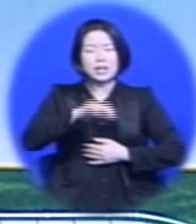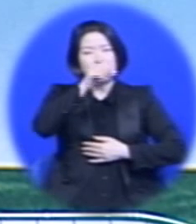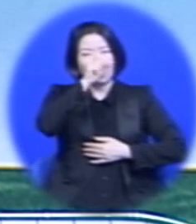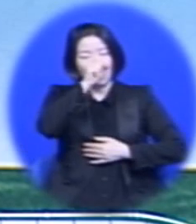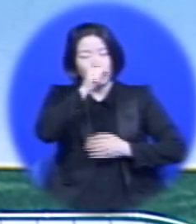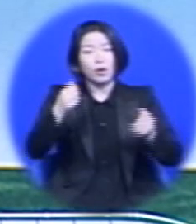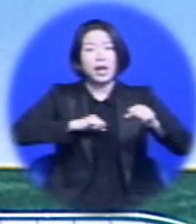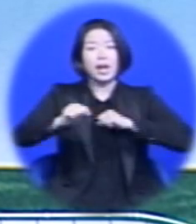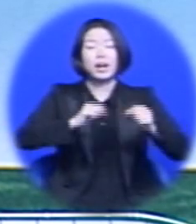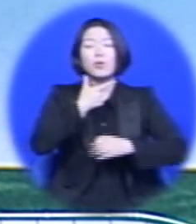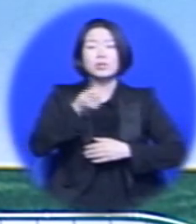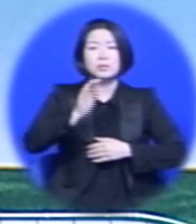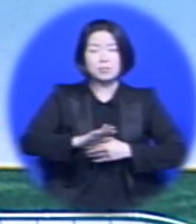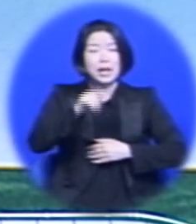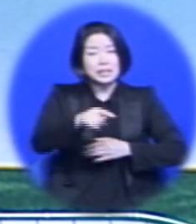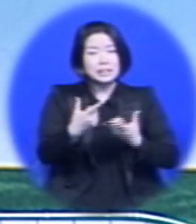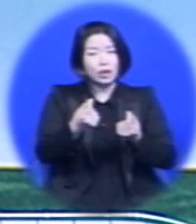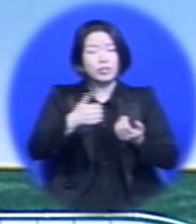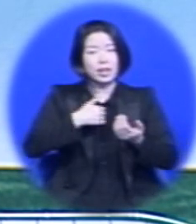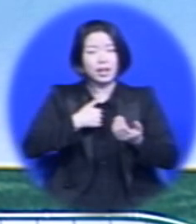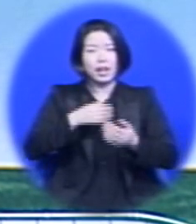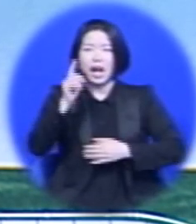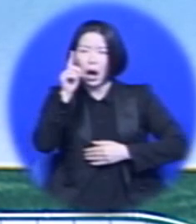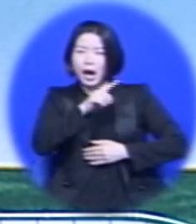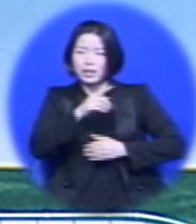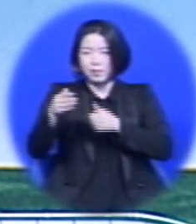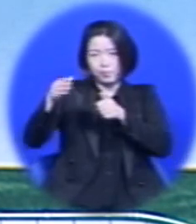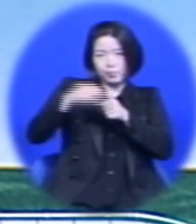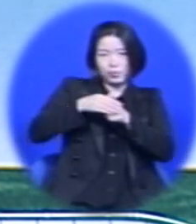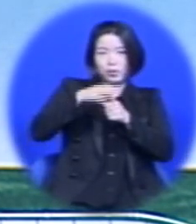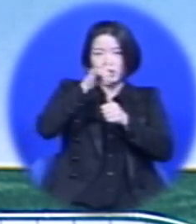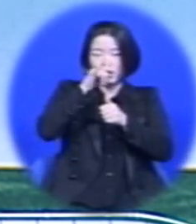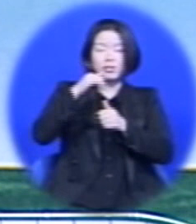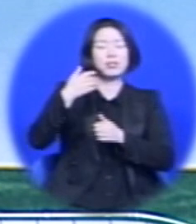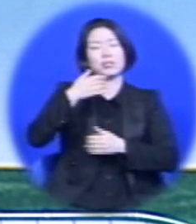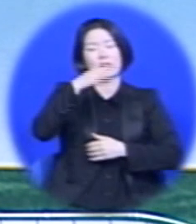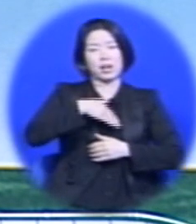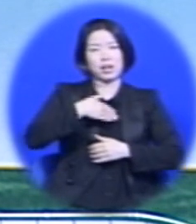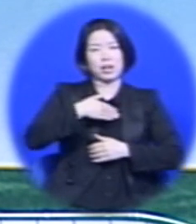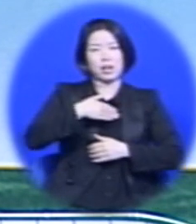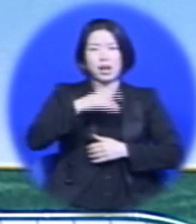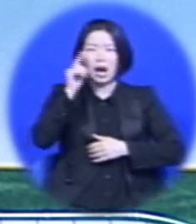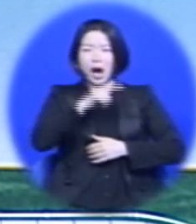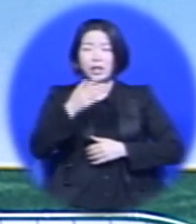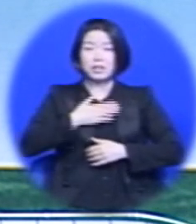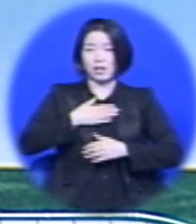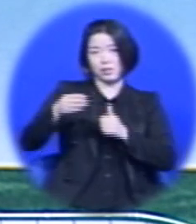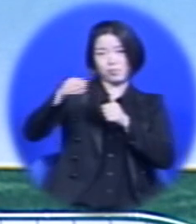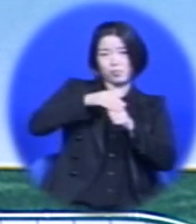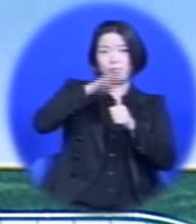하는데 그러한 나에게 악이 붙어 있다는 것입니다 악이 붙어 있는 거예요 예수를